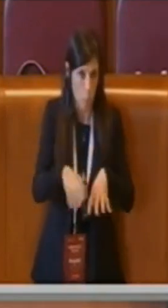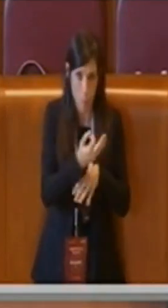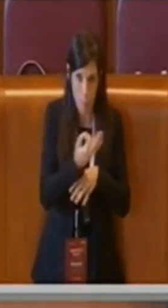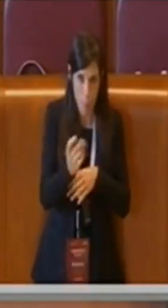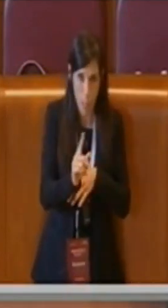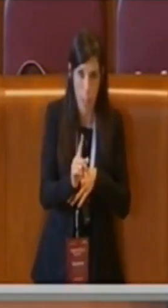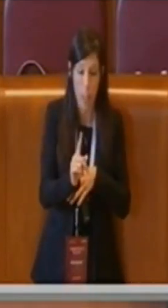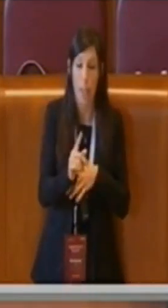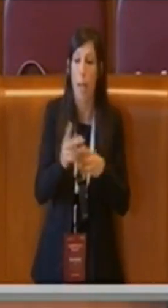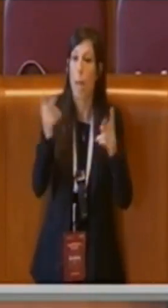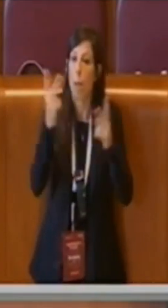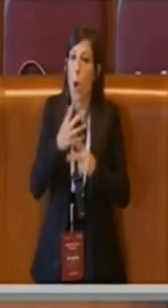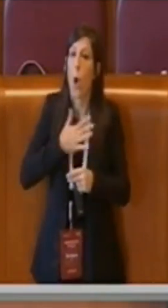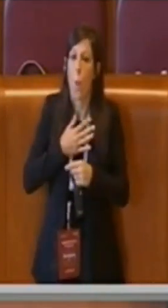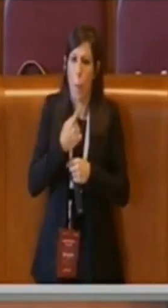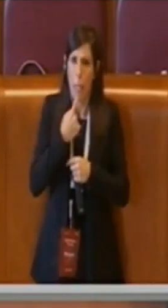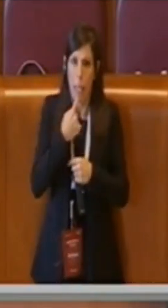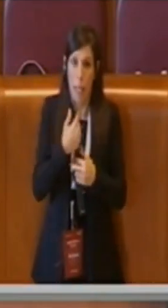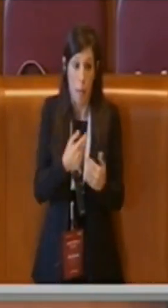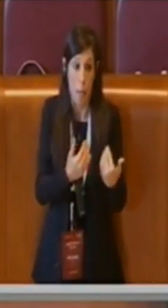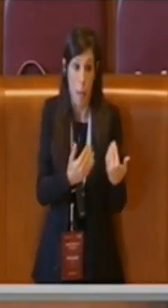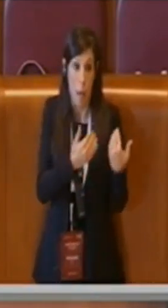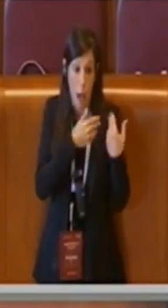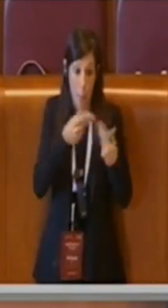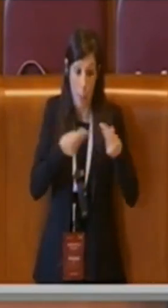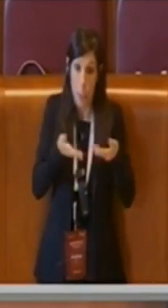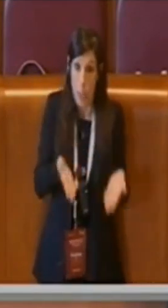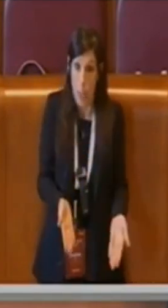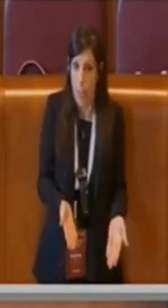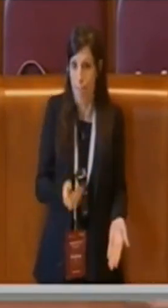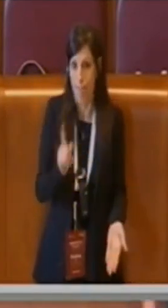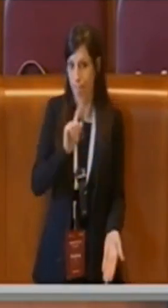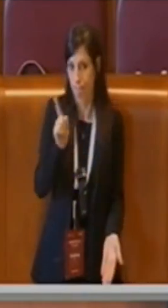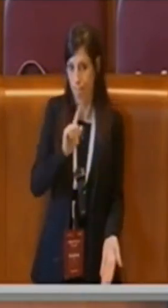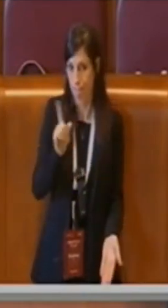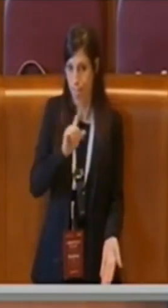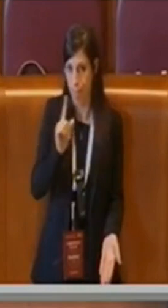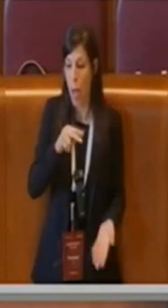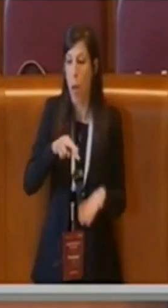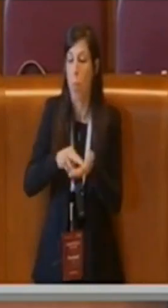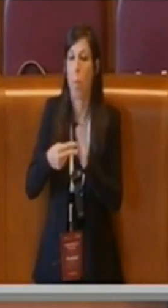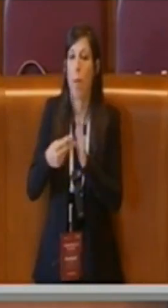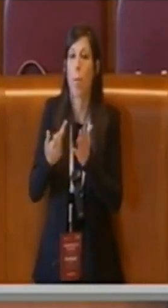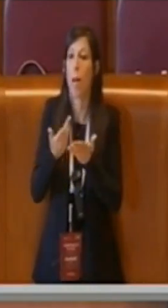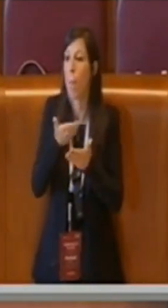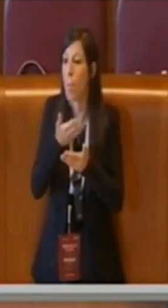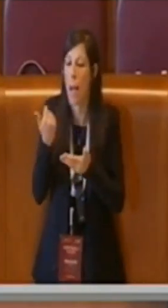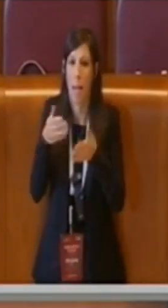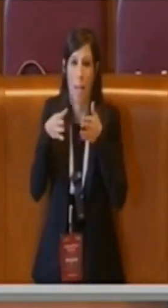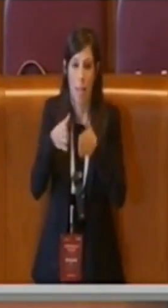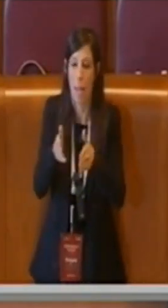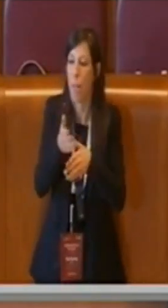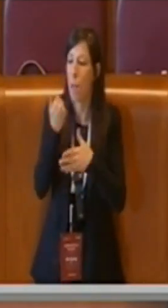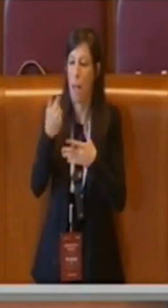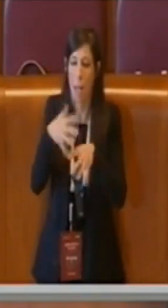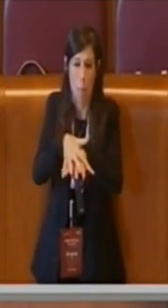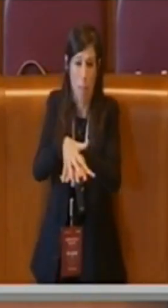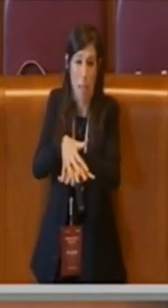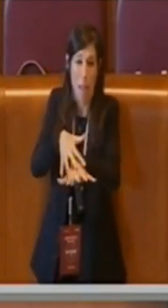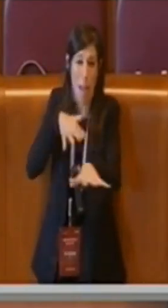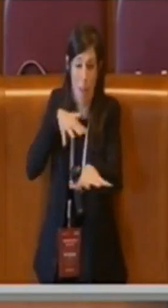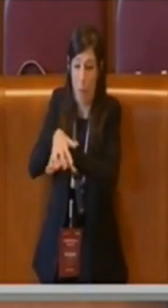oggi gestisce il servizio di trasporto pubblico, ma sono dovute a una mancanza di infrastrutture, a una forte congestione